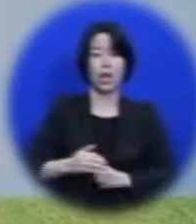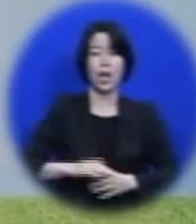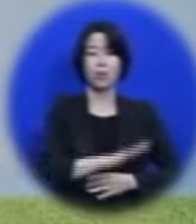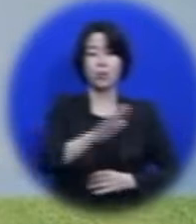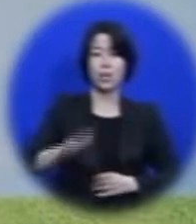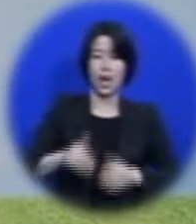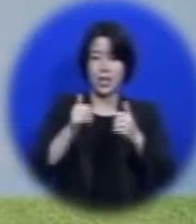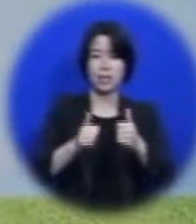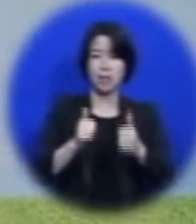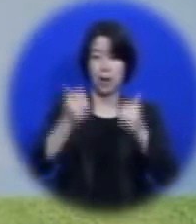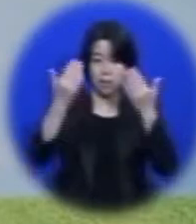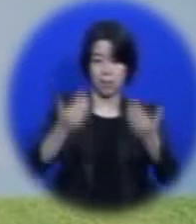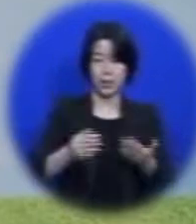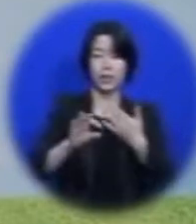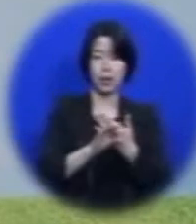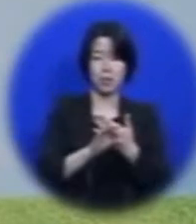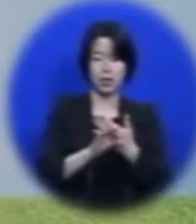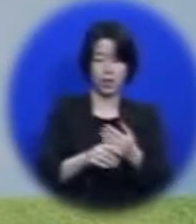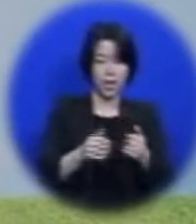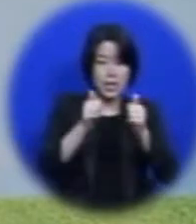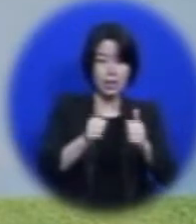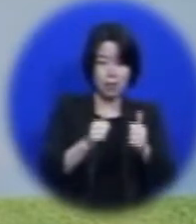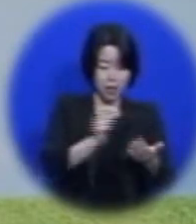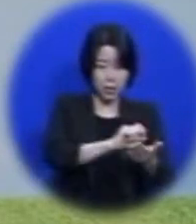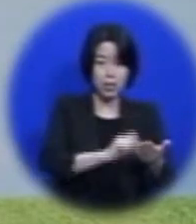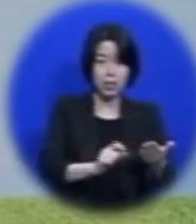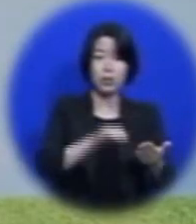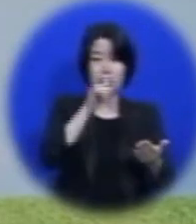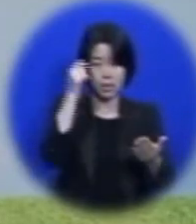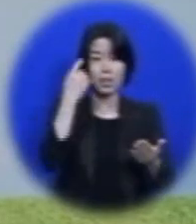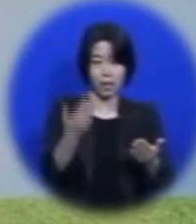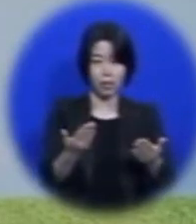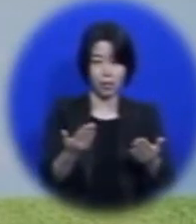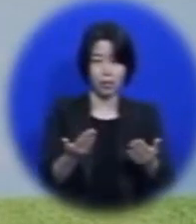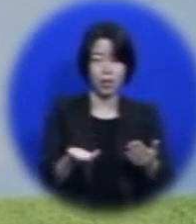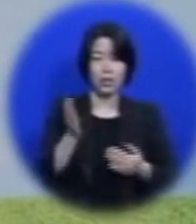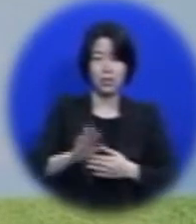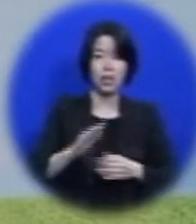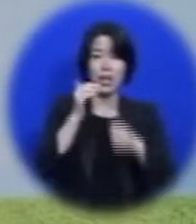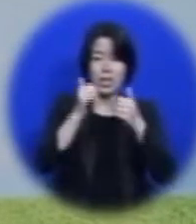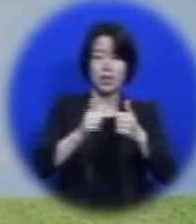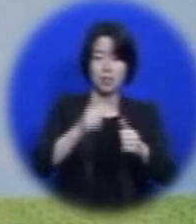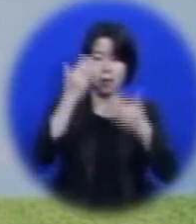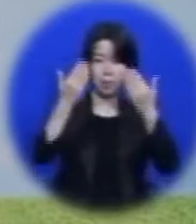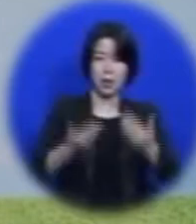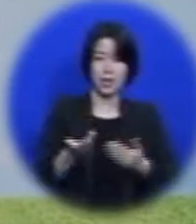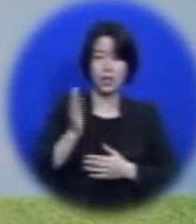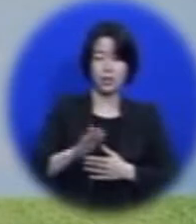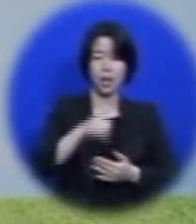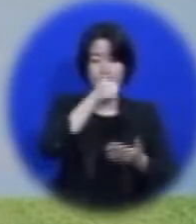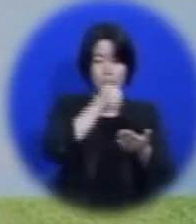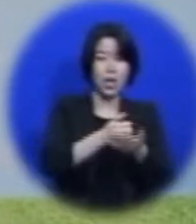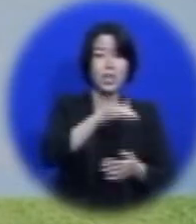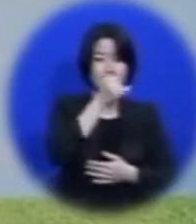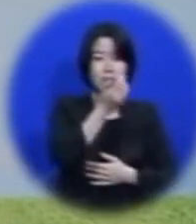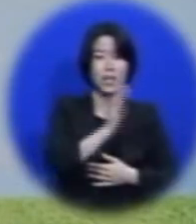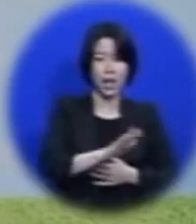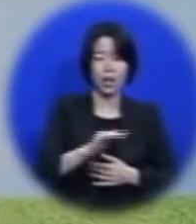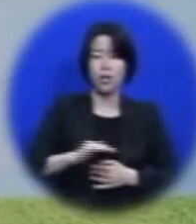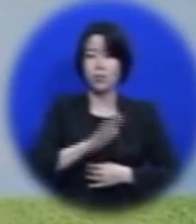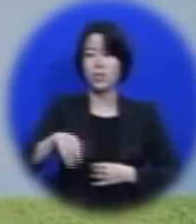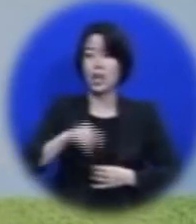우리가 재판을 받았다면 재판 기록이라도 있을 거 아닙니까? 재판을 받았는데 죄는 있는데